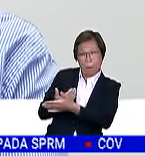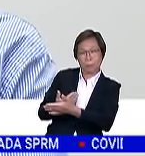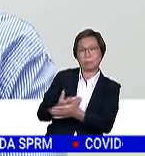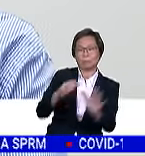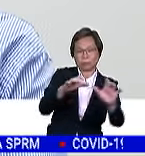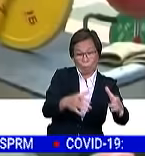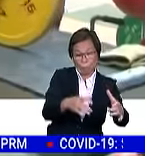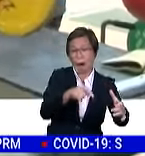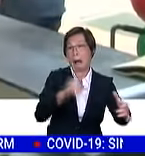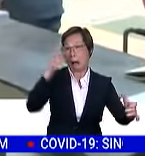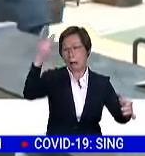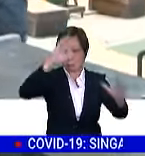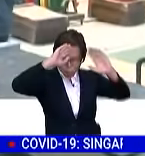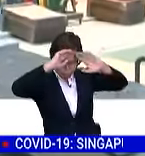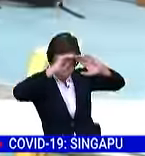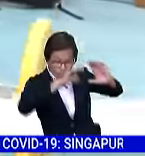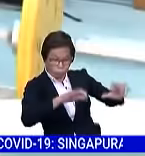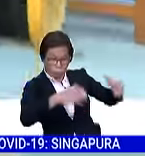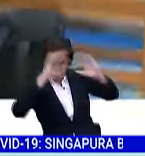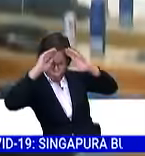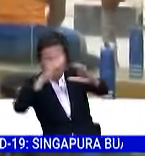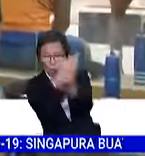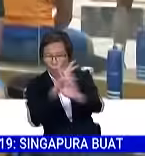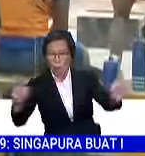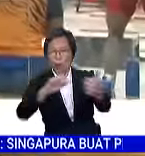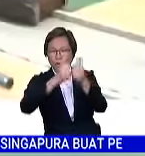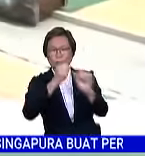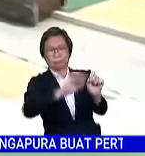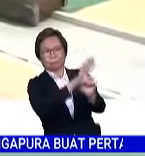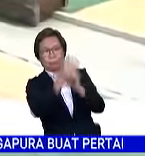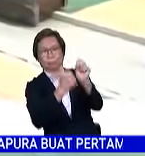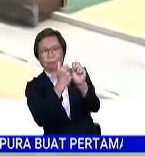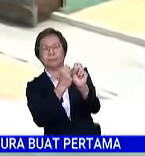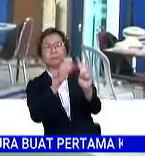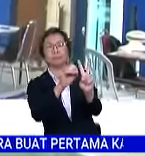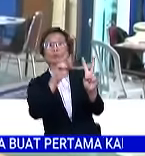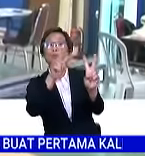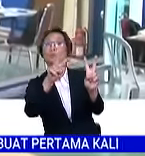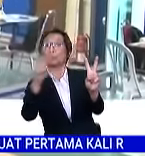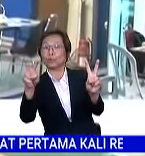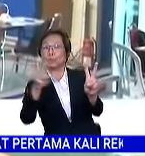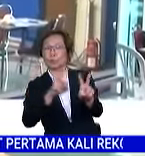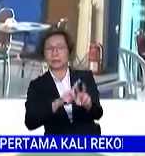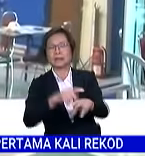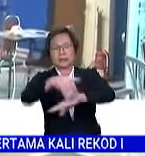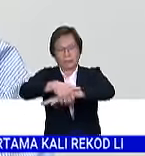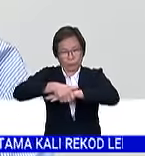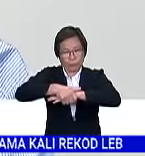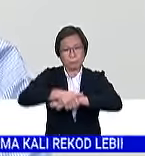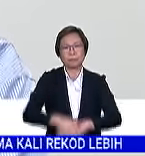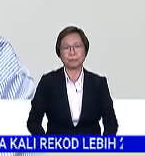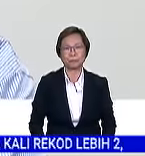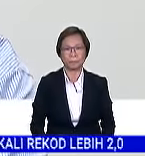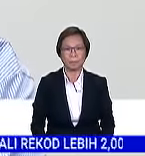Skuad yang dibentuk itu nanti akan memfokuskan kepada persediaan ke Sukan Commonwealth 2022 di Birmingham, England.